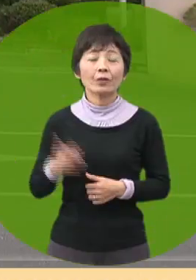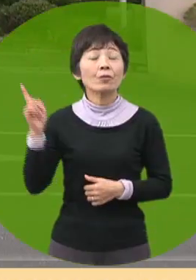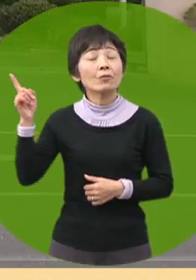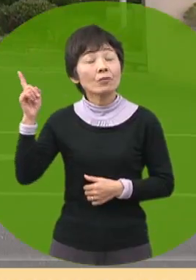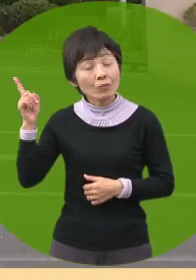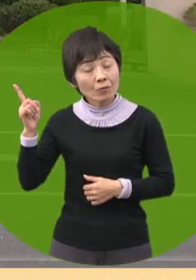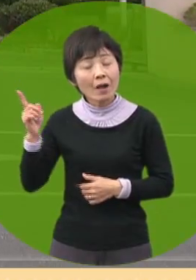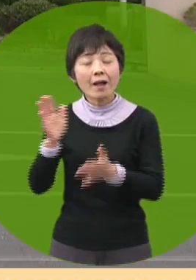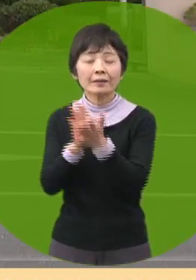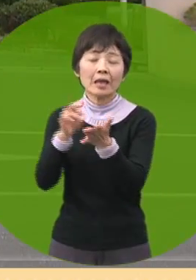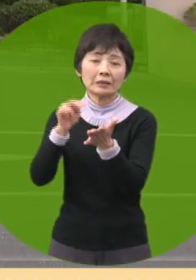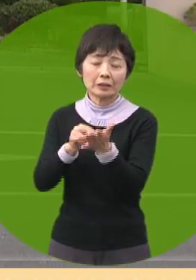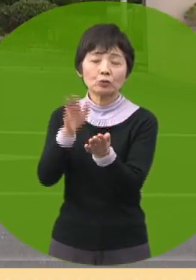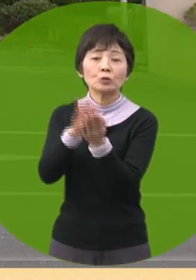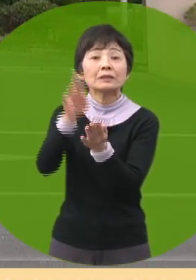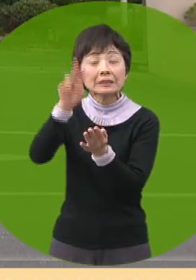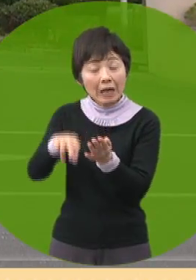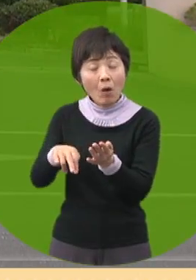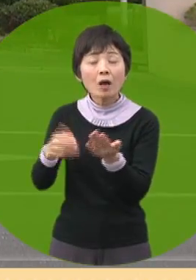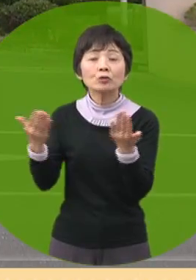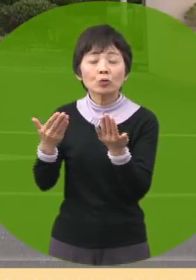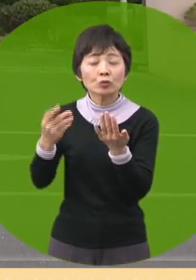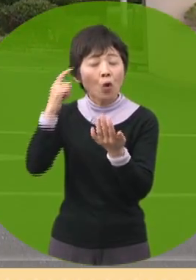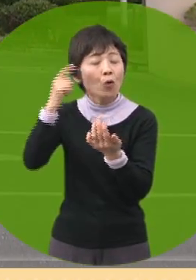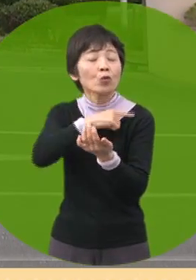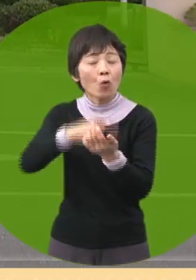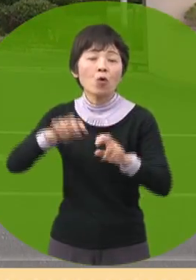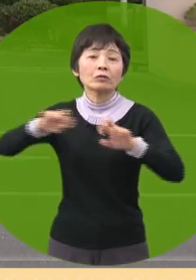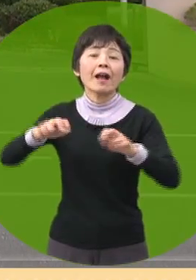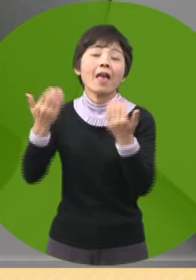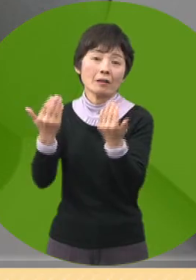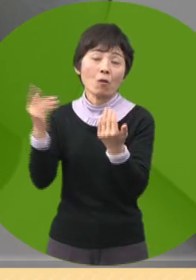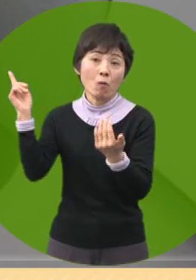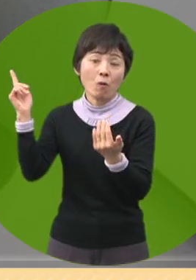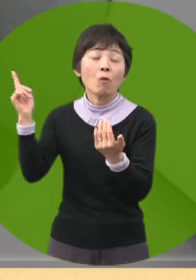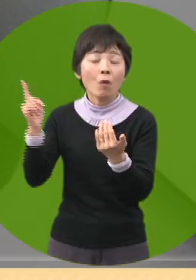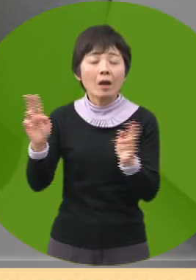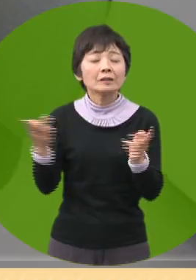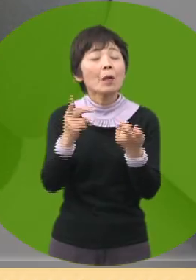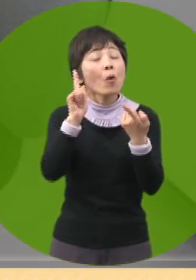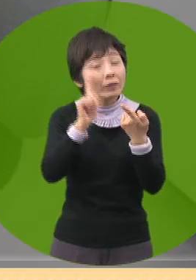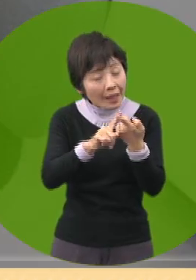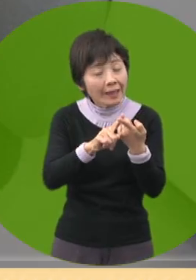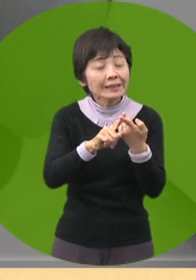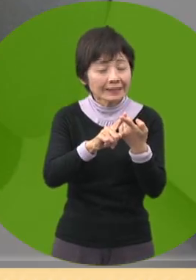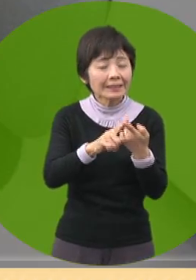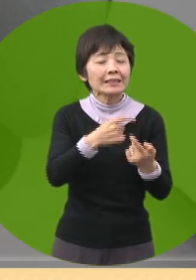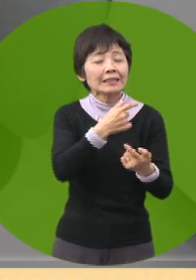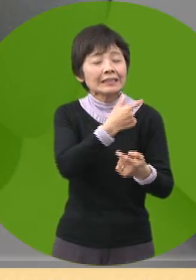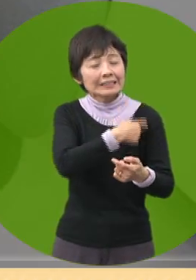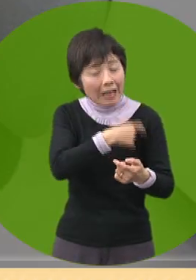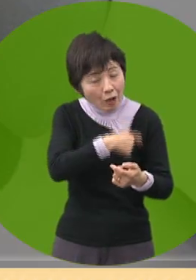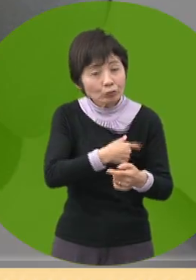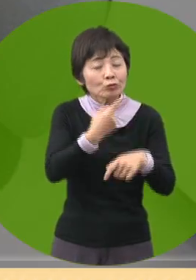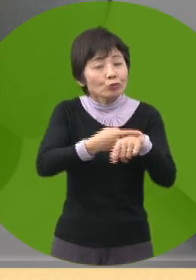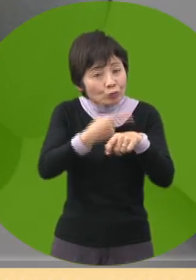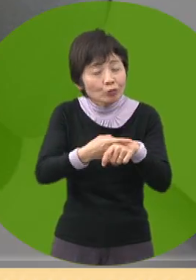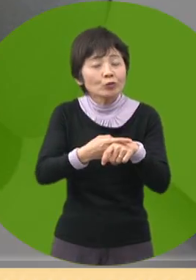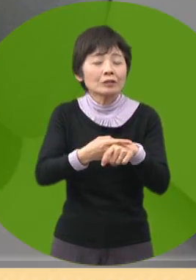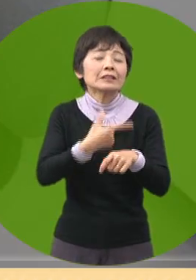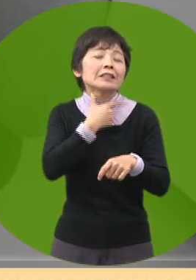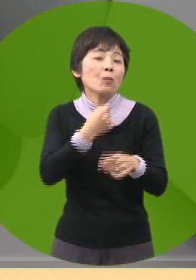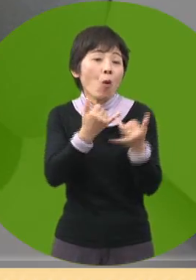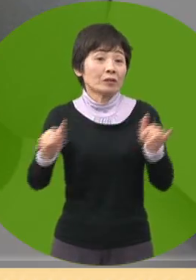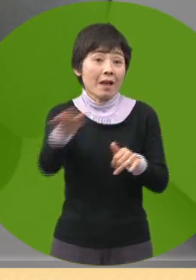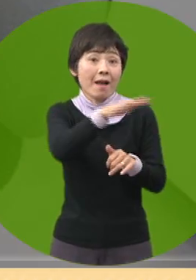ここは県立具志川職業能力開発校。専門的な技能や資格が必要とされる職種を希望